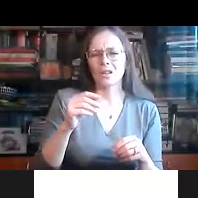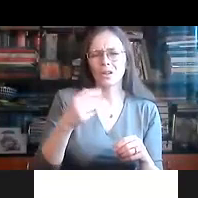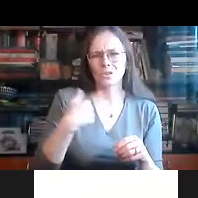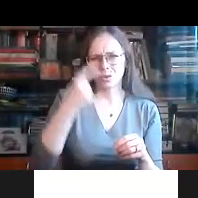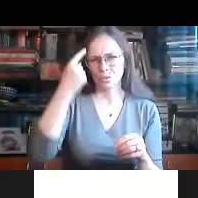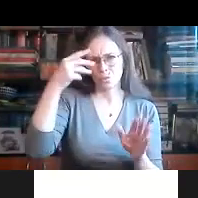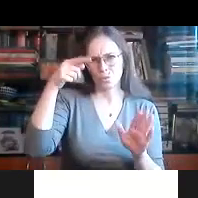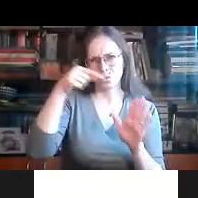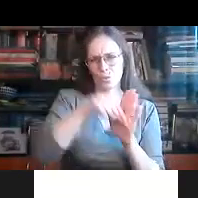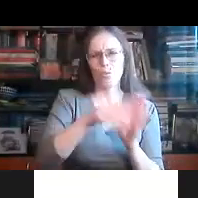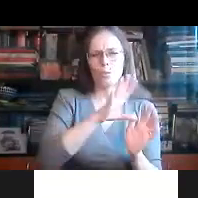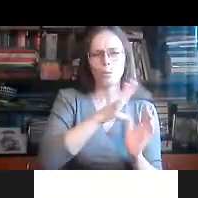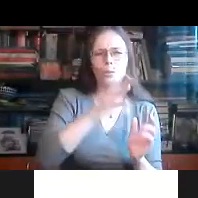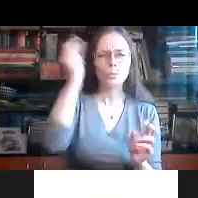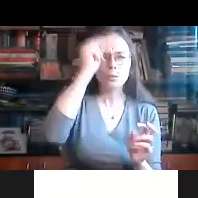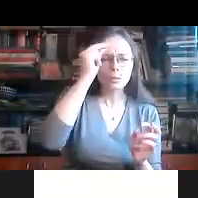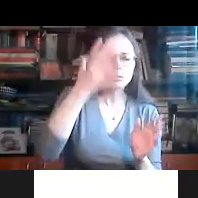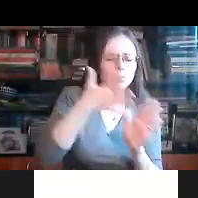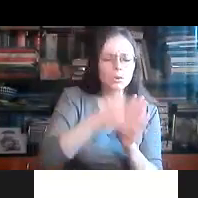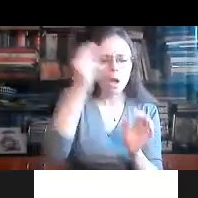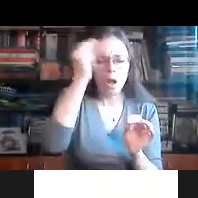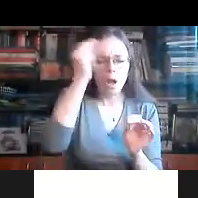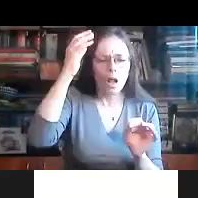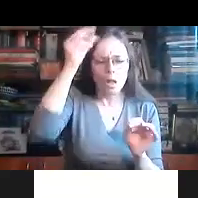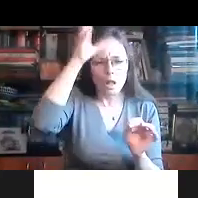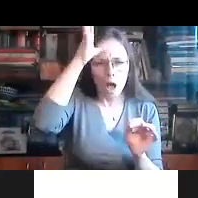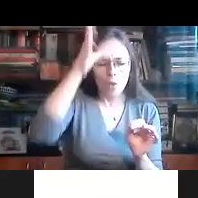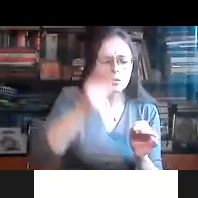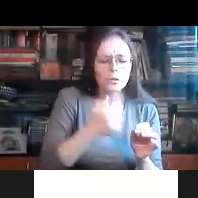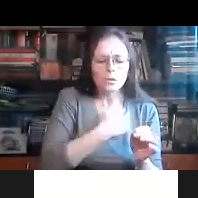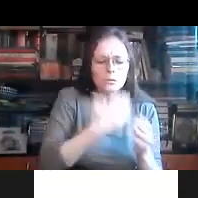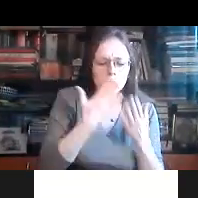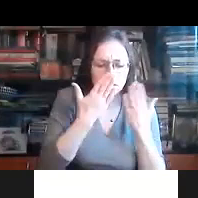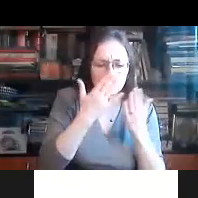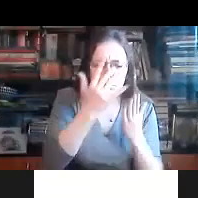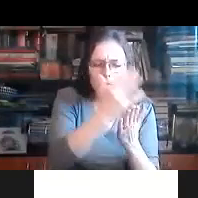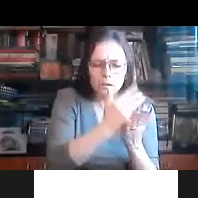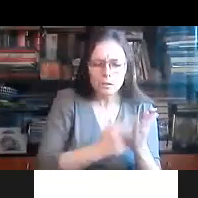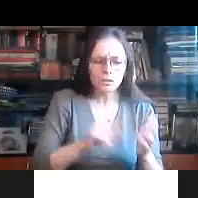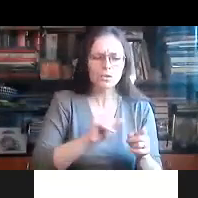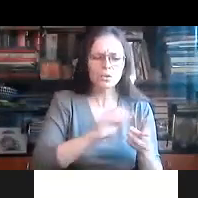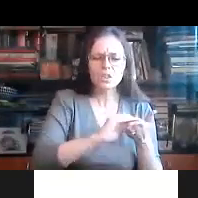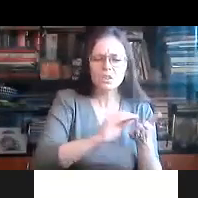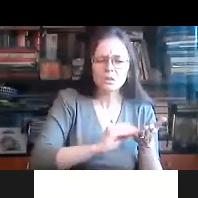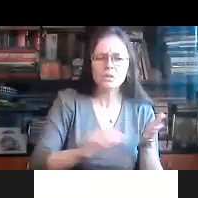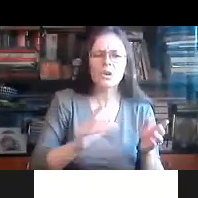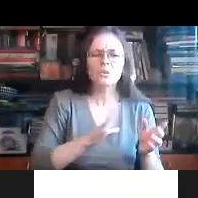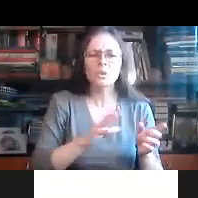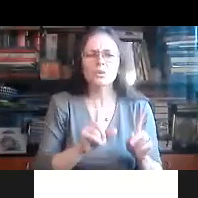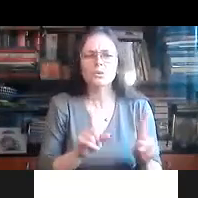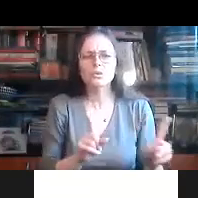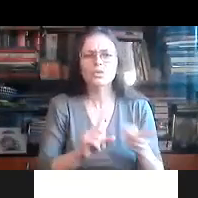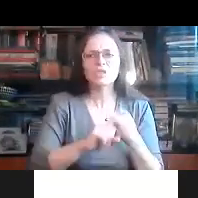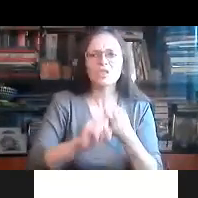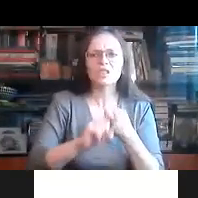очень много сделал. За это полтора месяца я там закончил какие-то статьи, которые начал раньше, как бы, ну, и поэтому для